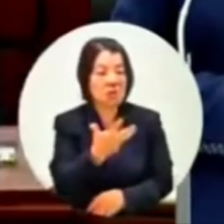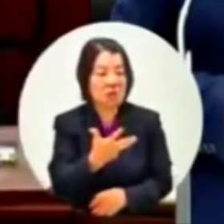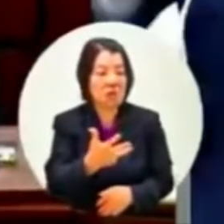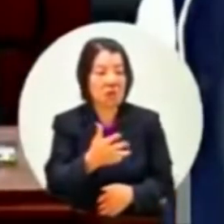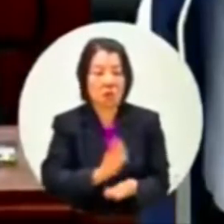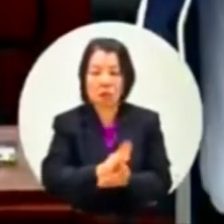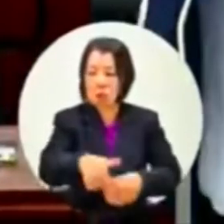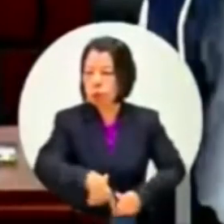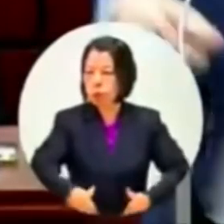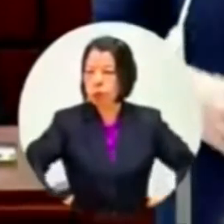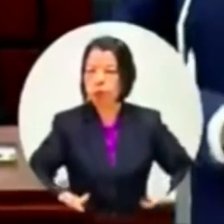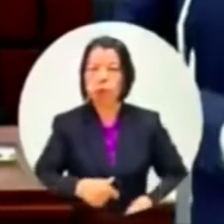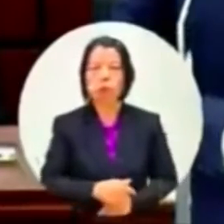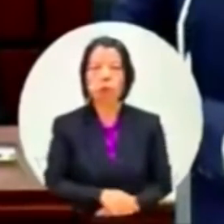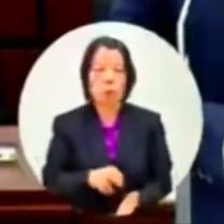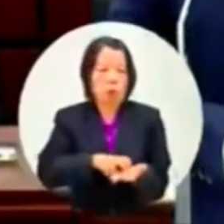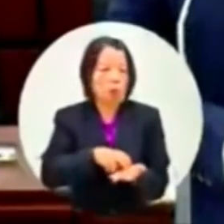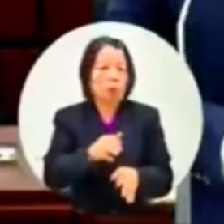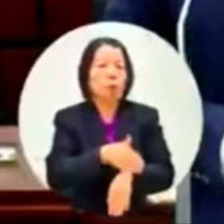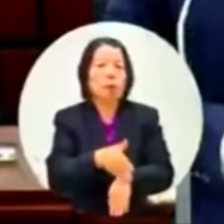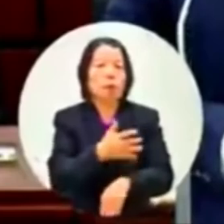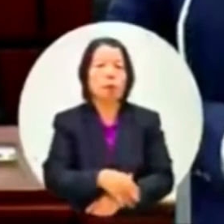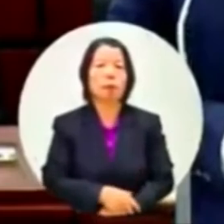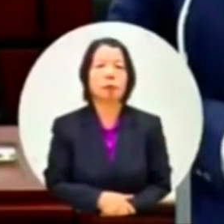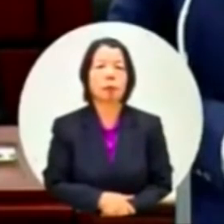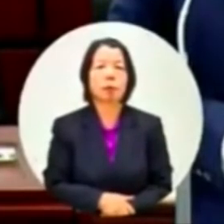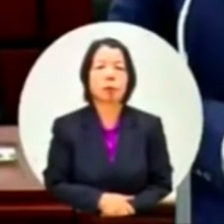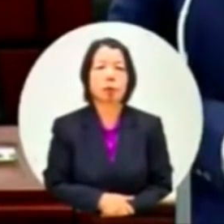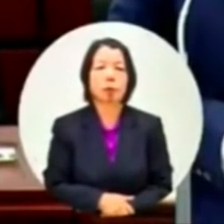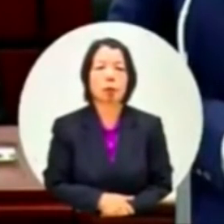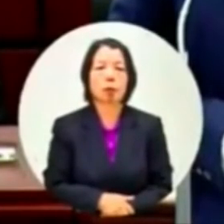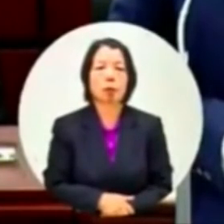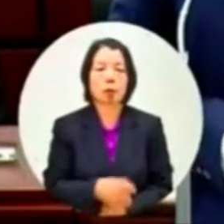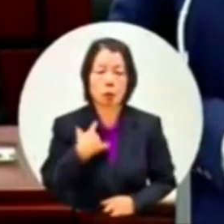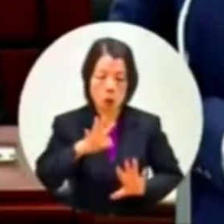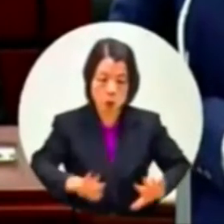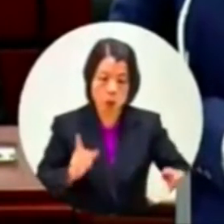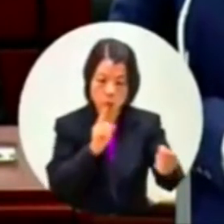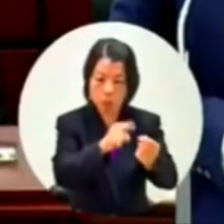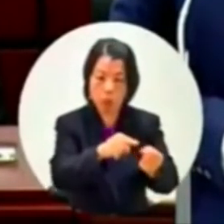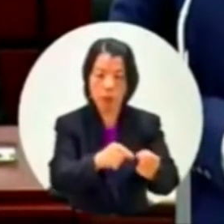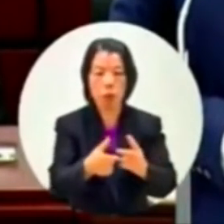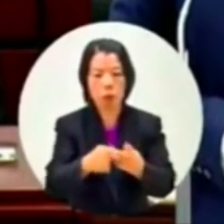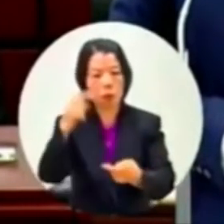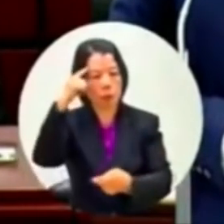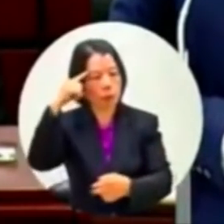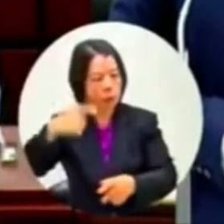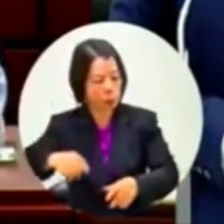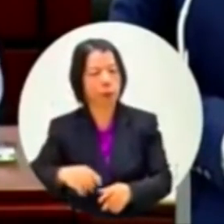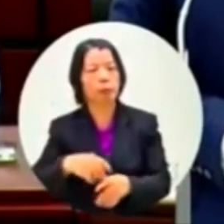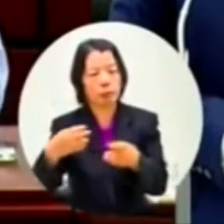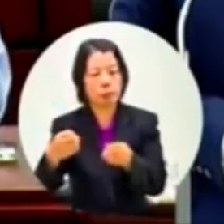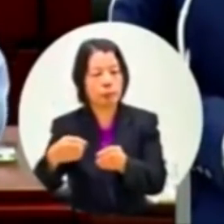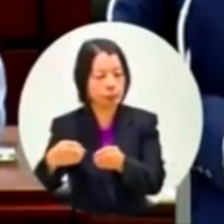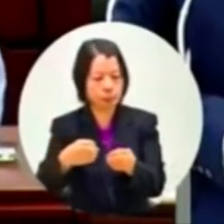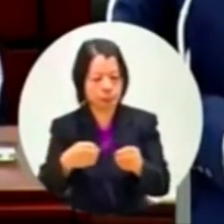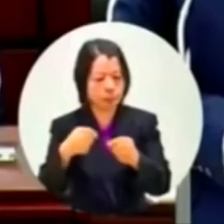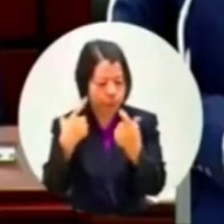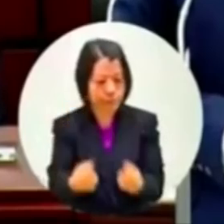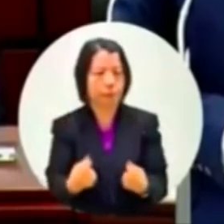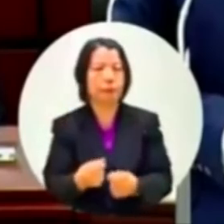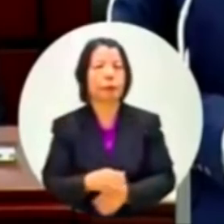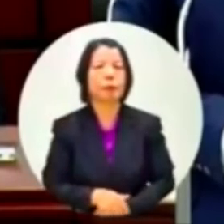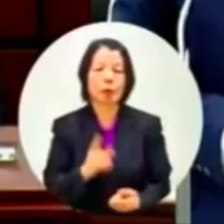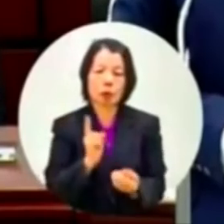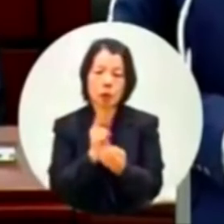我不是说 你要征服宇宙，你不会怕， 是说我们的目标跟你的想法一模一样，都是希望帮大林埔